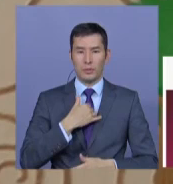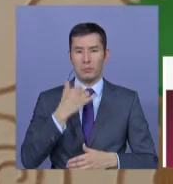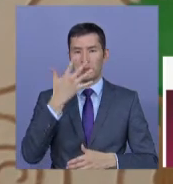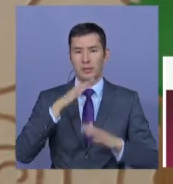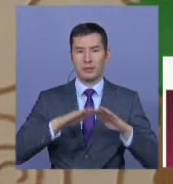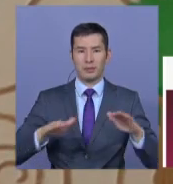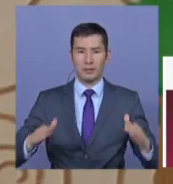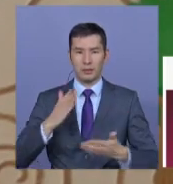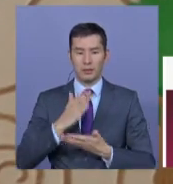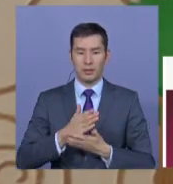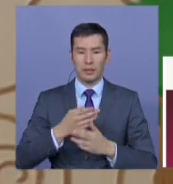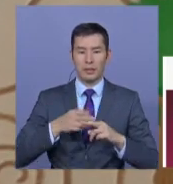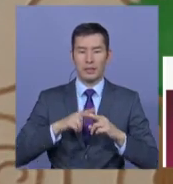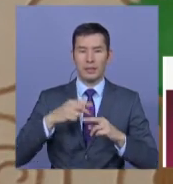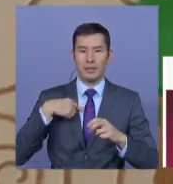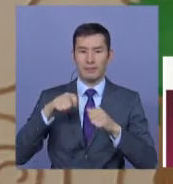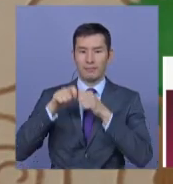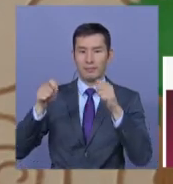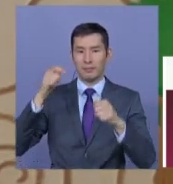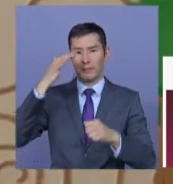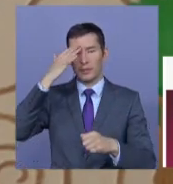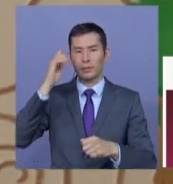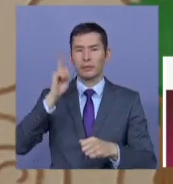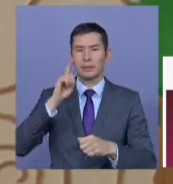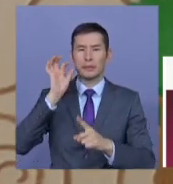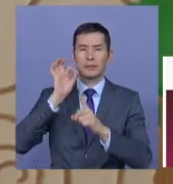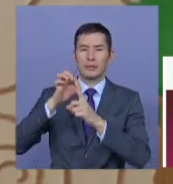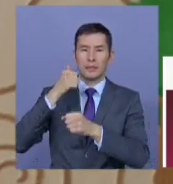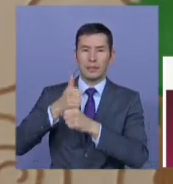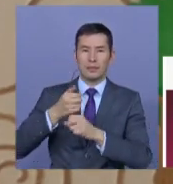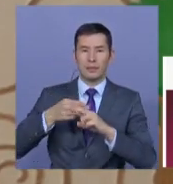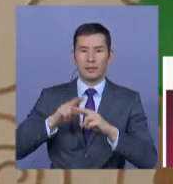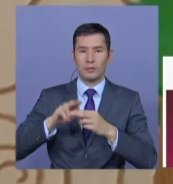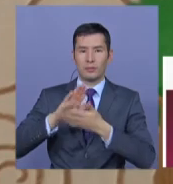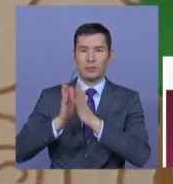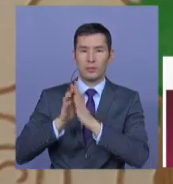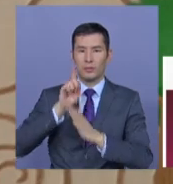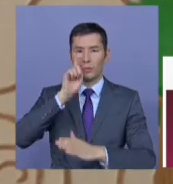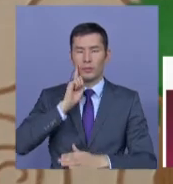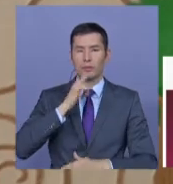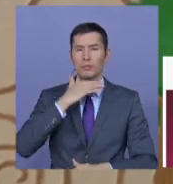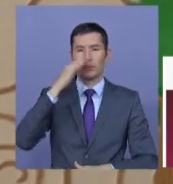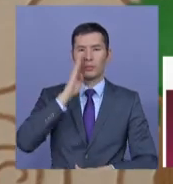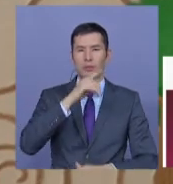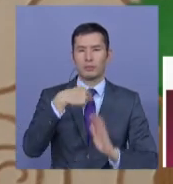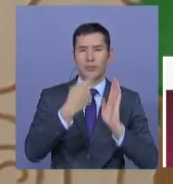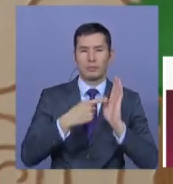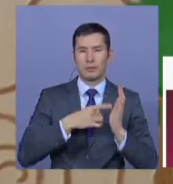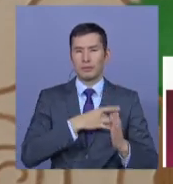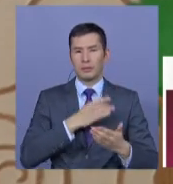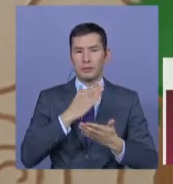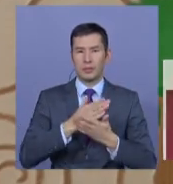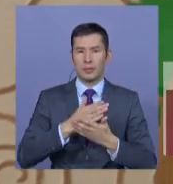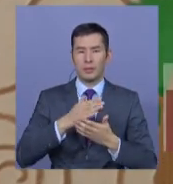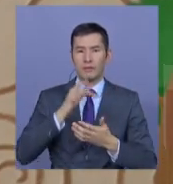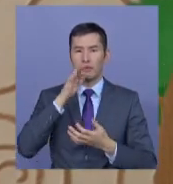баланың анасымын. Балабақшаны ашар кезде жайлы болуына баса мән бердім. Көп ата-ананы толғандыратын сұрақтарды жақсы білемін. Баламыз уақытты